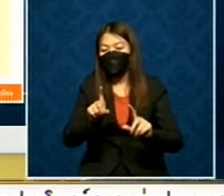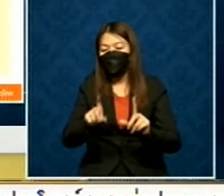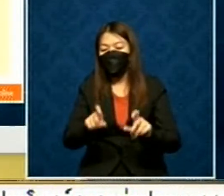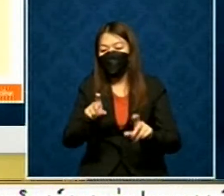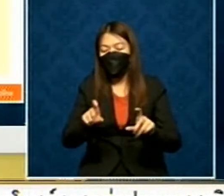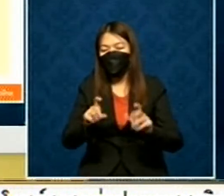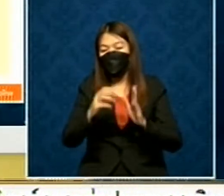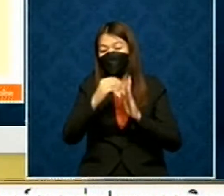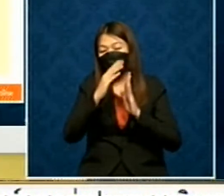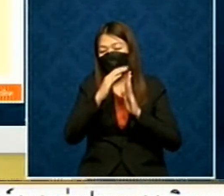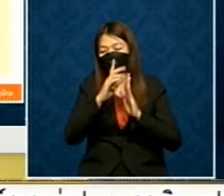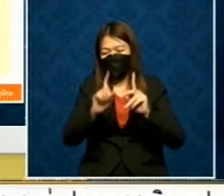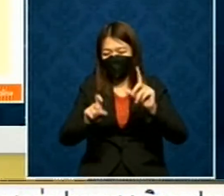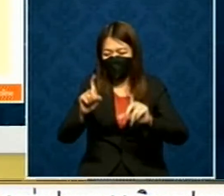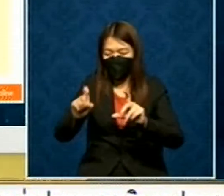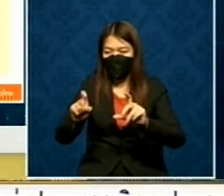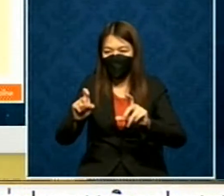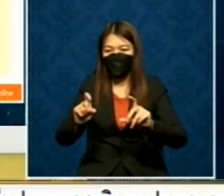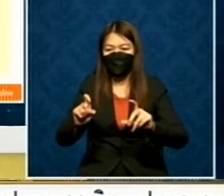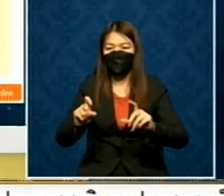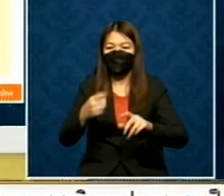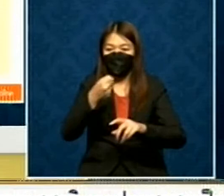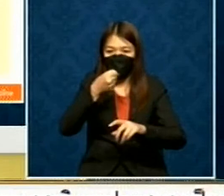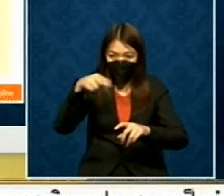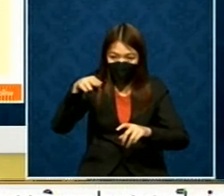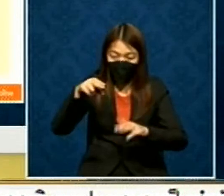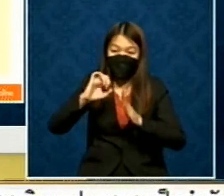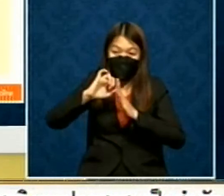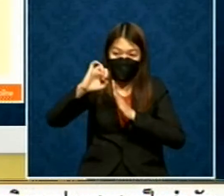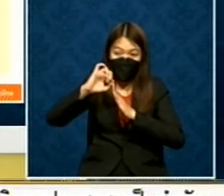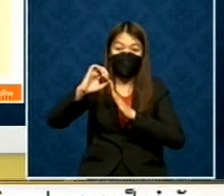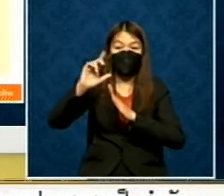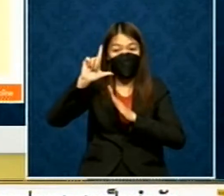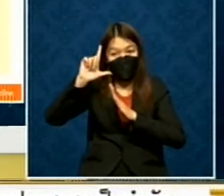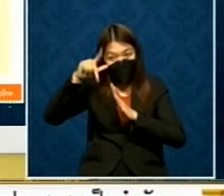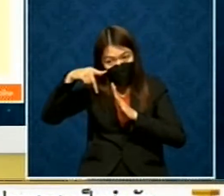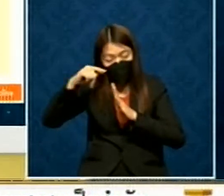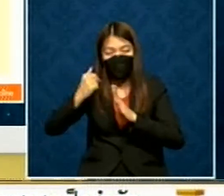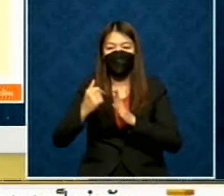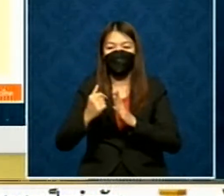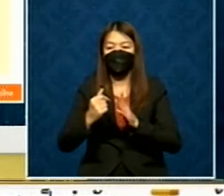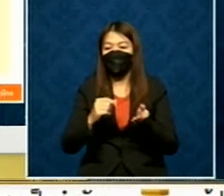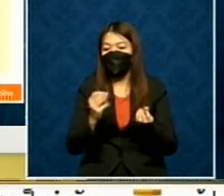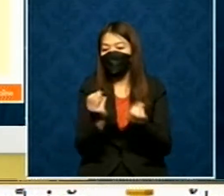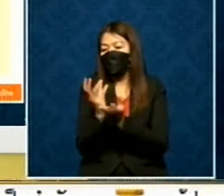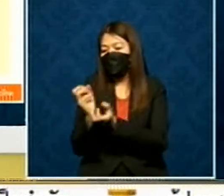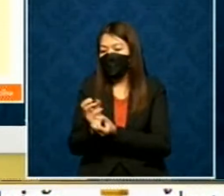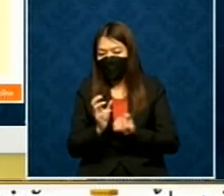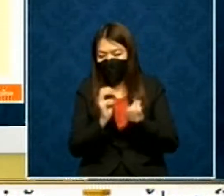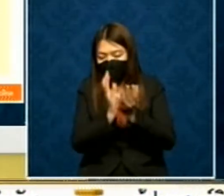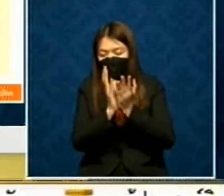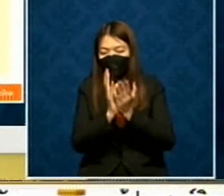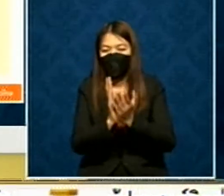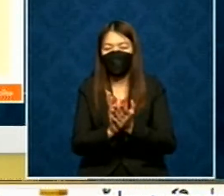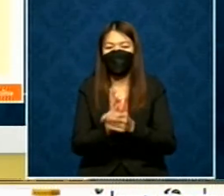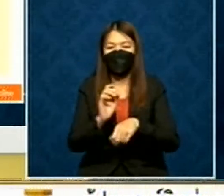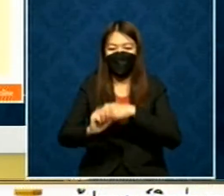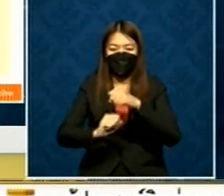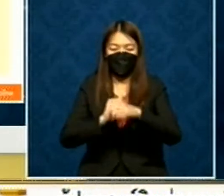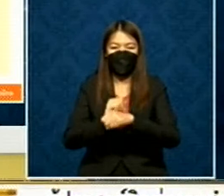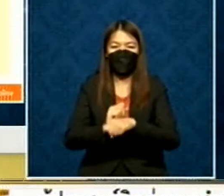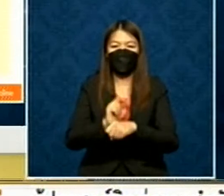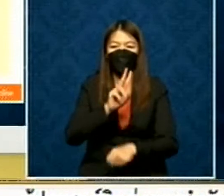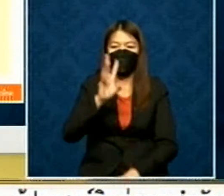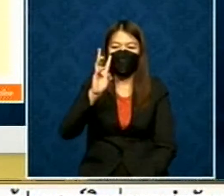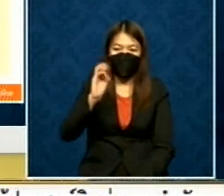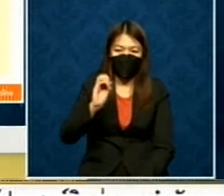ในภาคเหนือ จำนวมหาศาล สากรเชียงให่ ลำพูลพังย่อยยับปี 63-64 คอร์มอรมีการออกคา